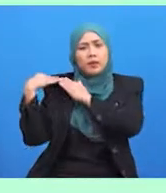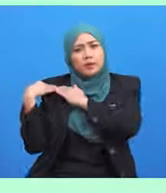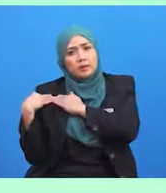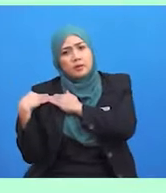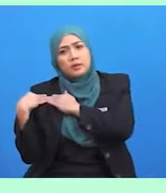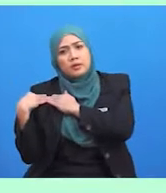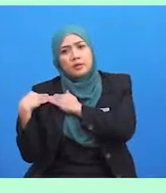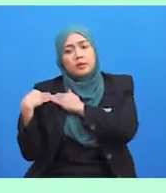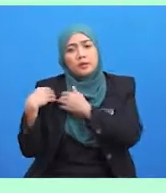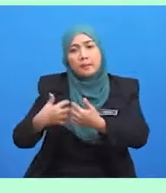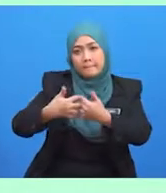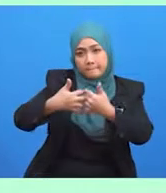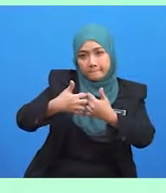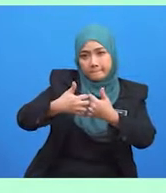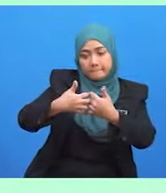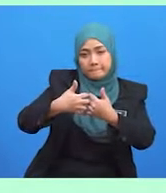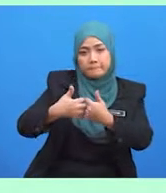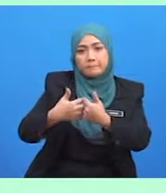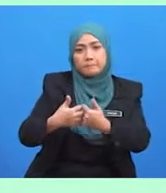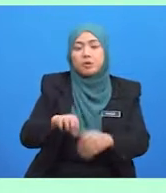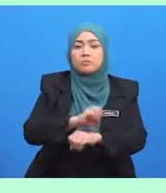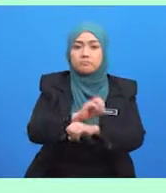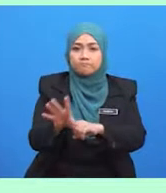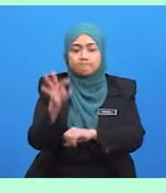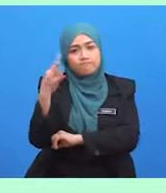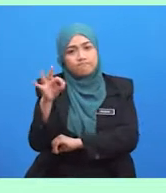elektrik sempena pandemik COVID-19.